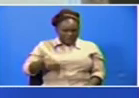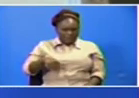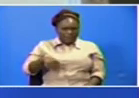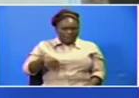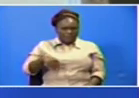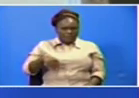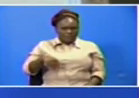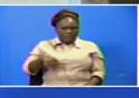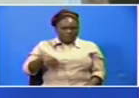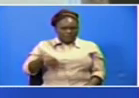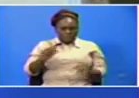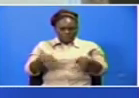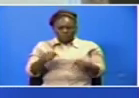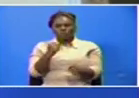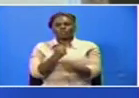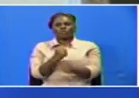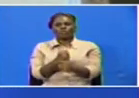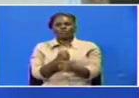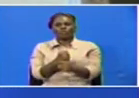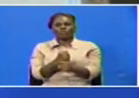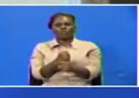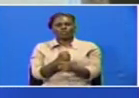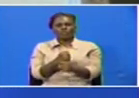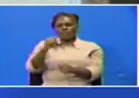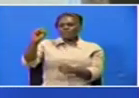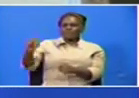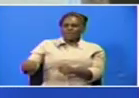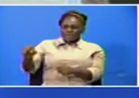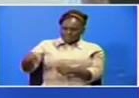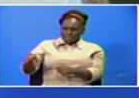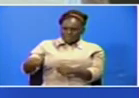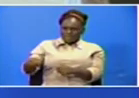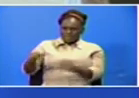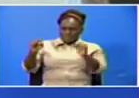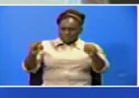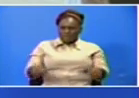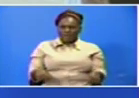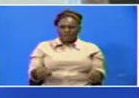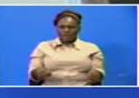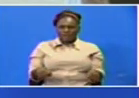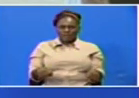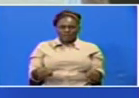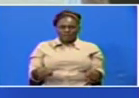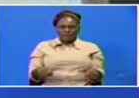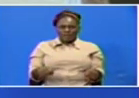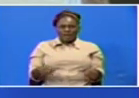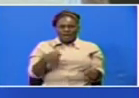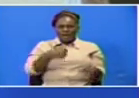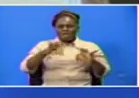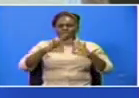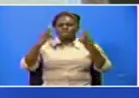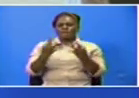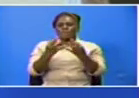management yangu kama we can do it, and then we decide yes, we can of course, kwa sababu niko na fan base kubwa